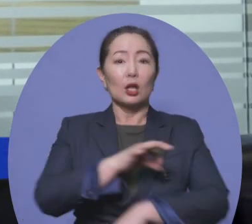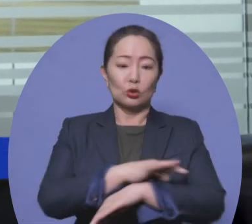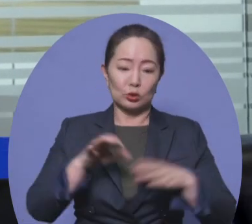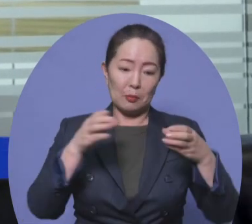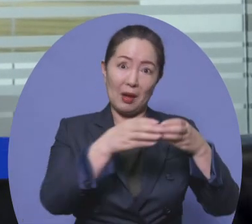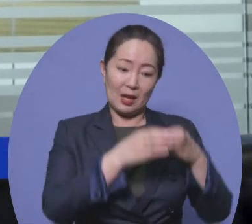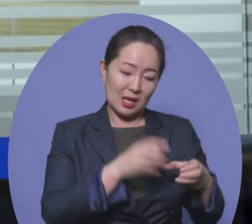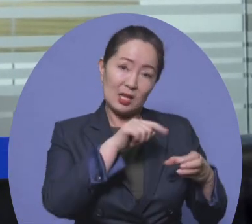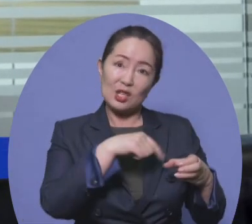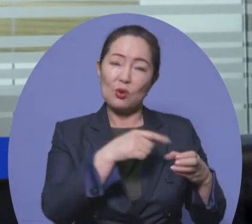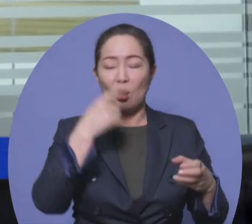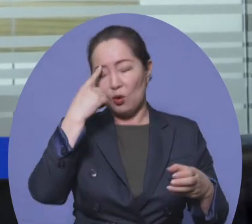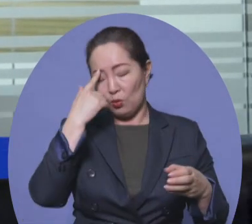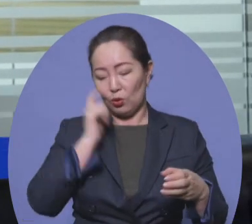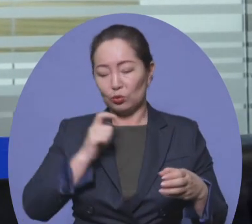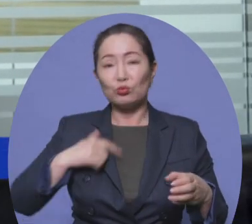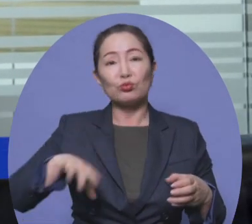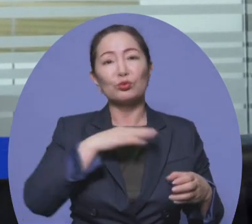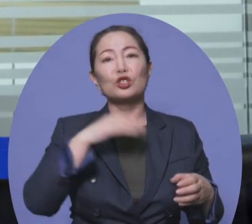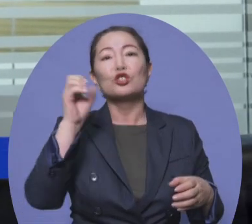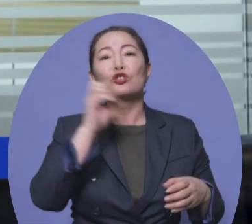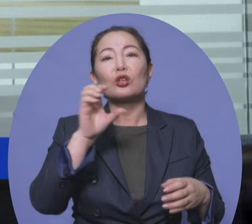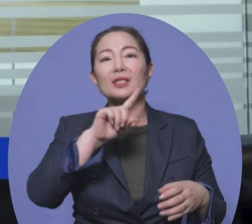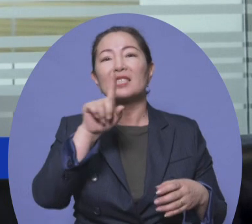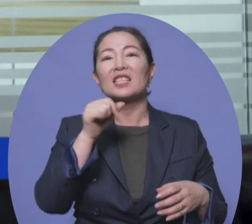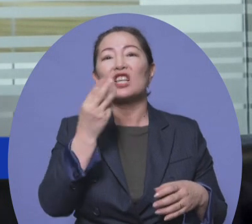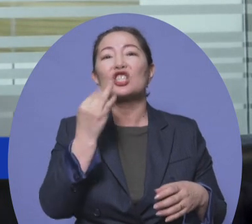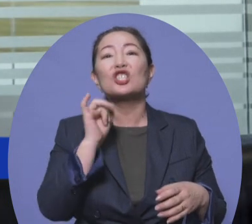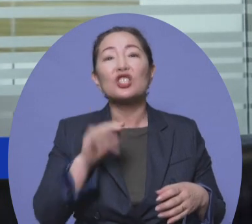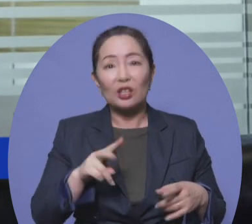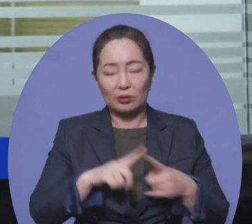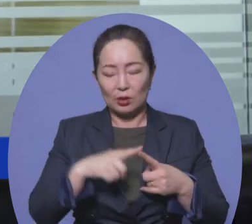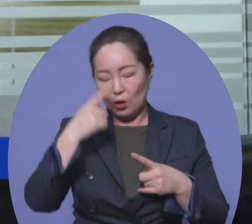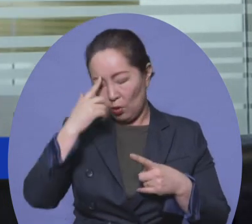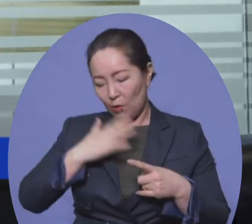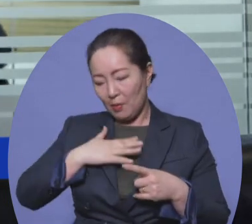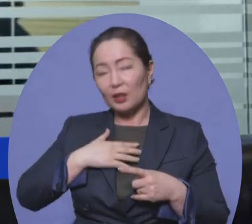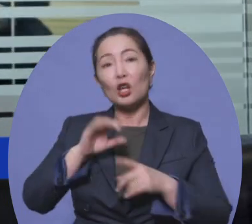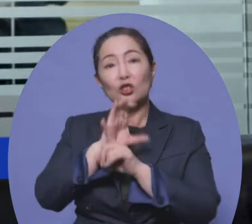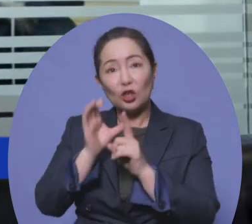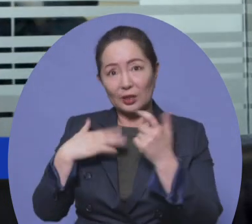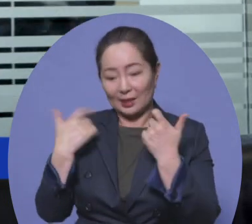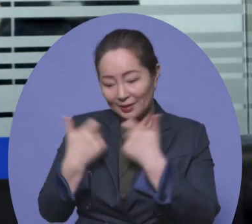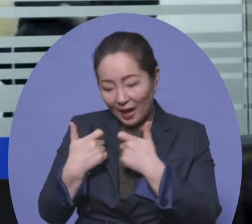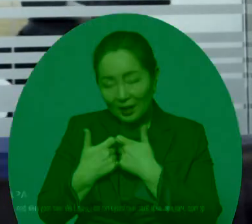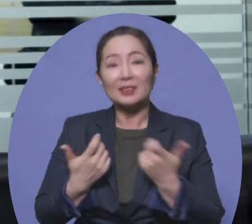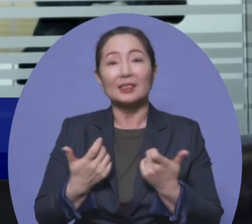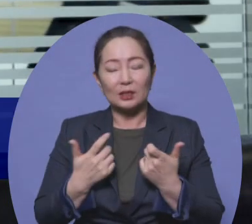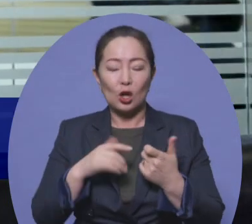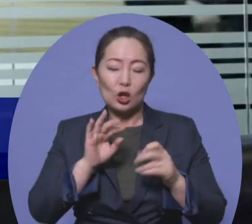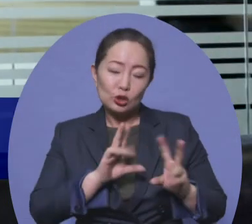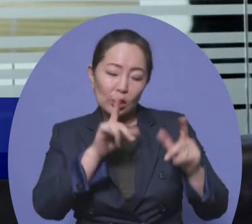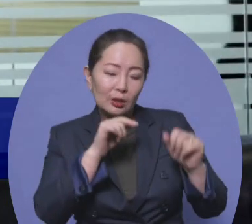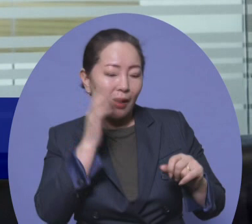төслийн баг бол монголчуудын ёс заншил уламжлал соёлд нийцсэн соёлын гэрэлүүлэх